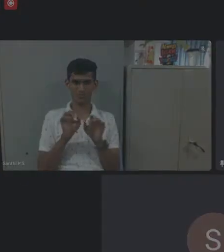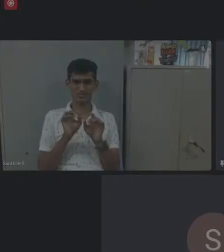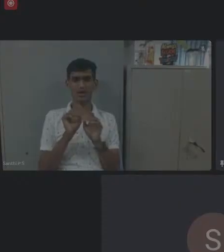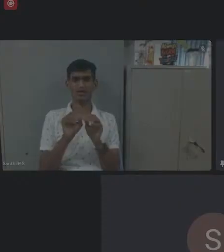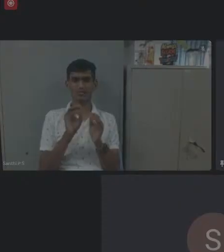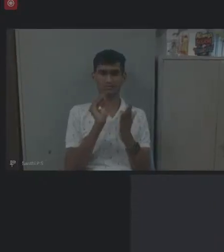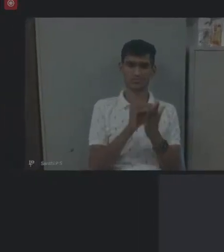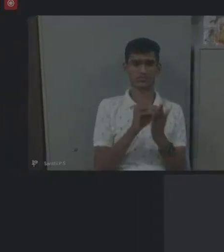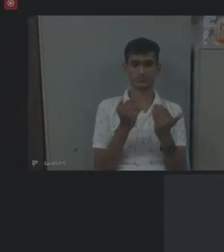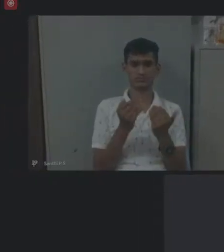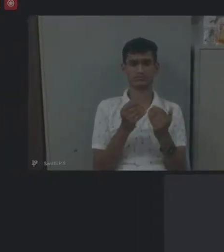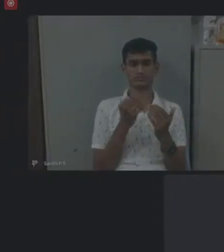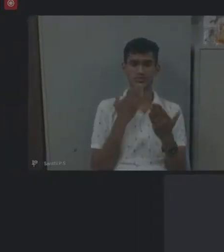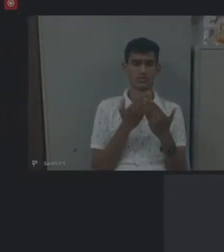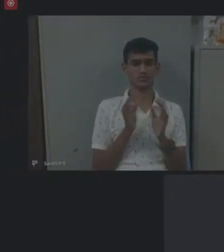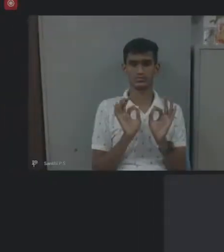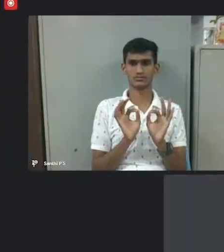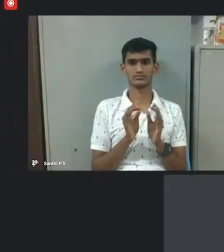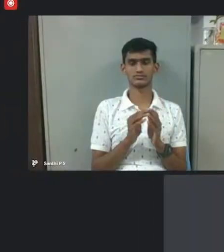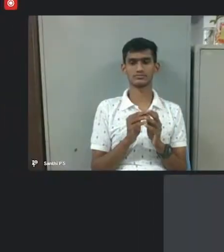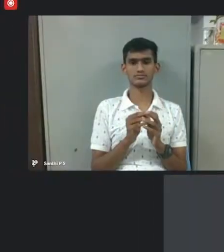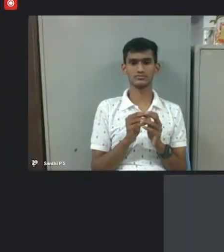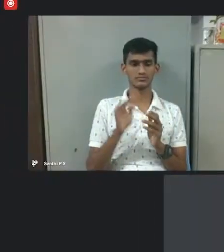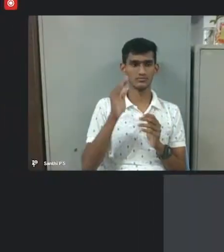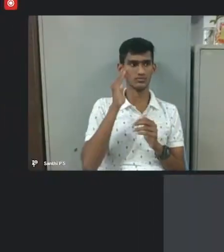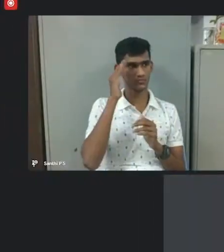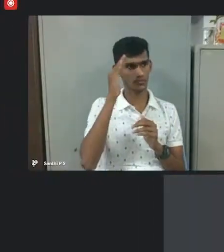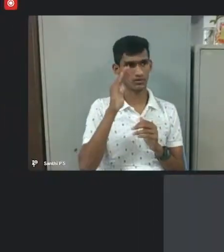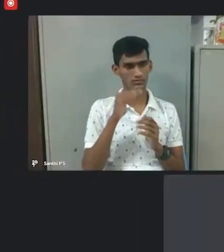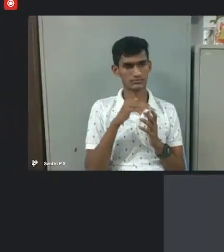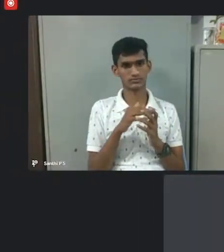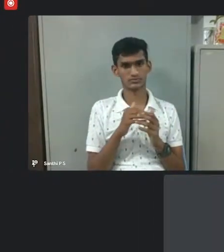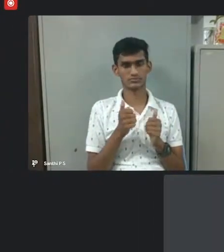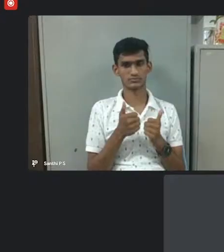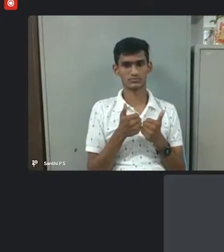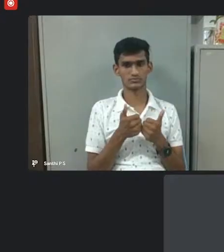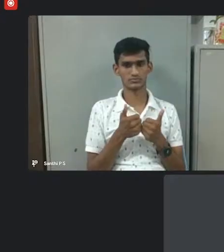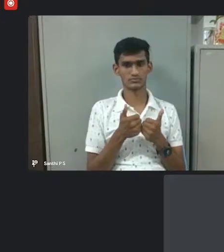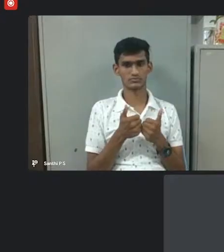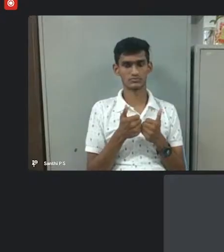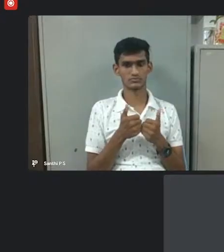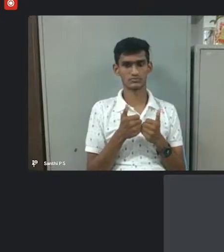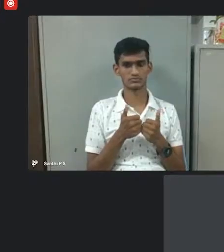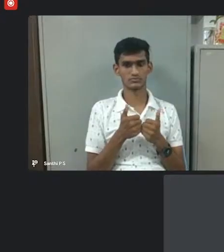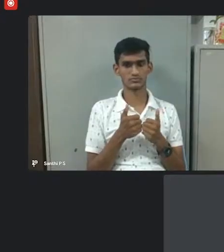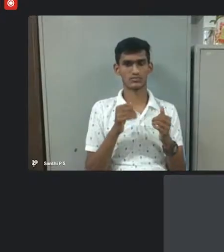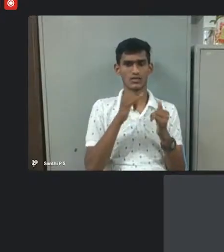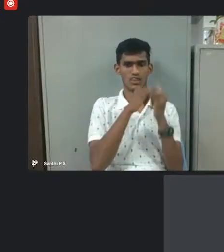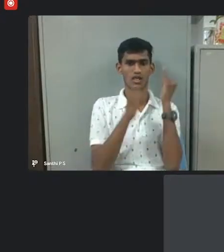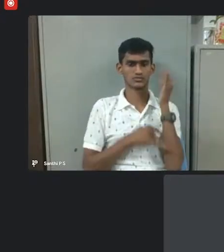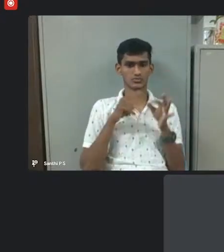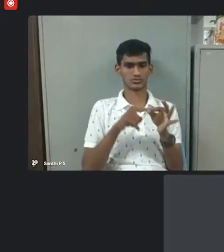ഓക്കെ താങ്ക് യു. ഹലോ നമുക്കിനി ഒരു ക്വസ്റ്റ്യൻ കൂടെ, ലാസ്റ്റ് ക്വസ്റ്റ്യൻ